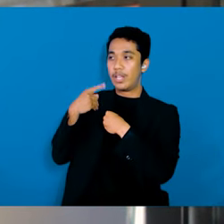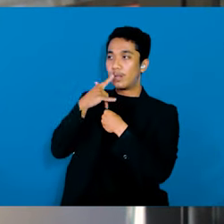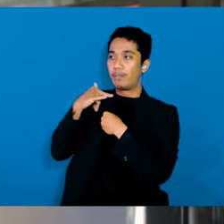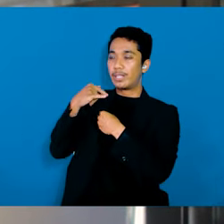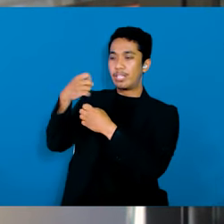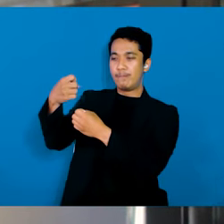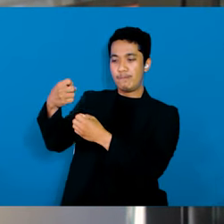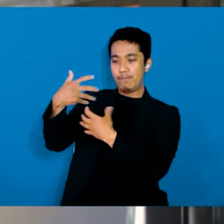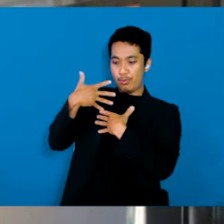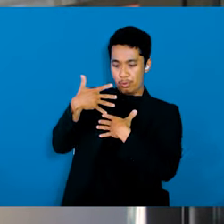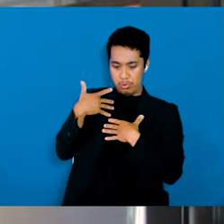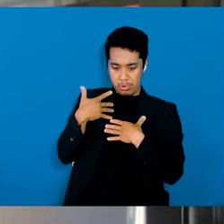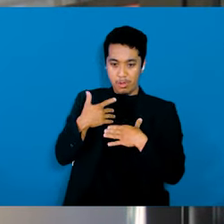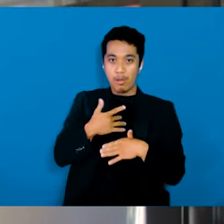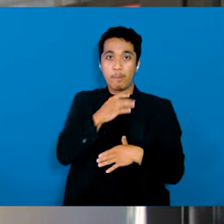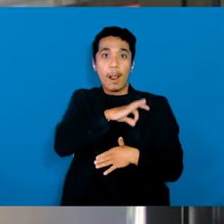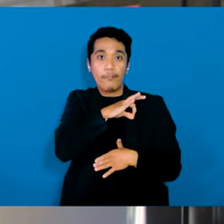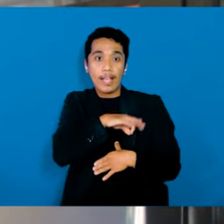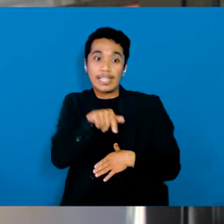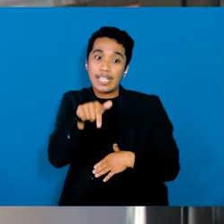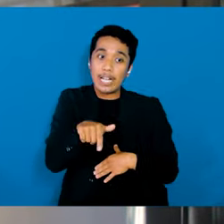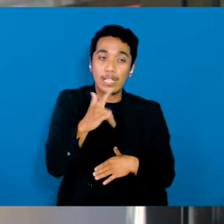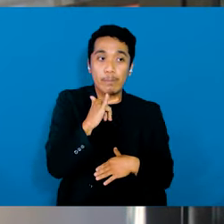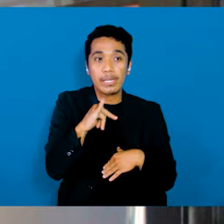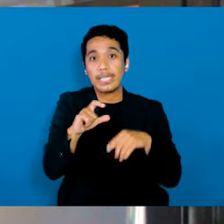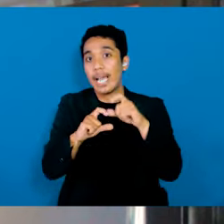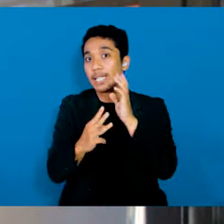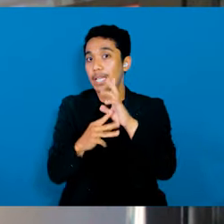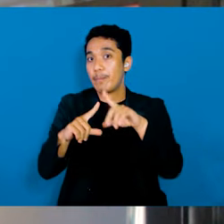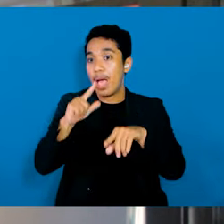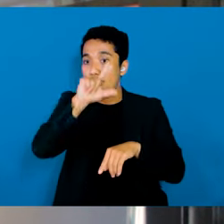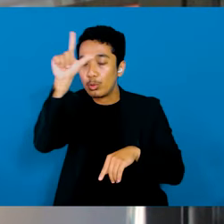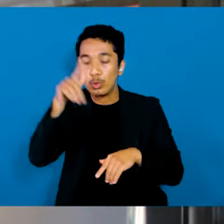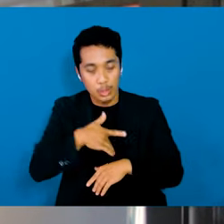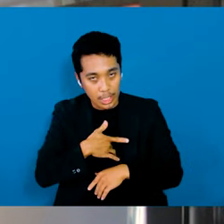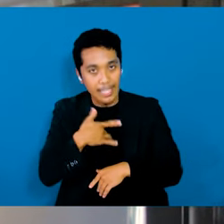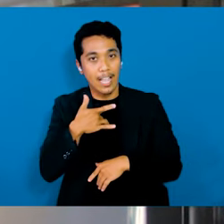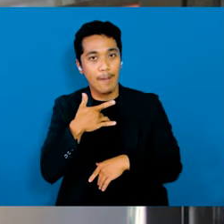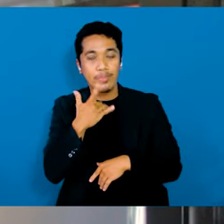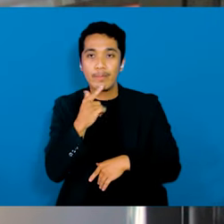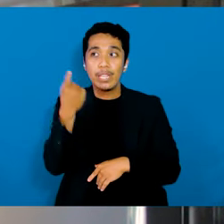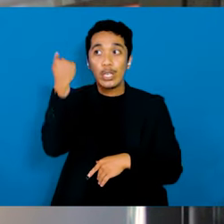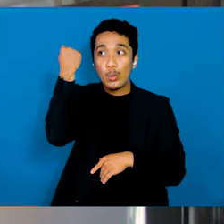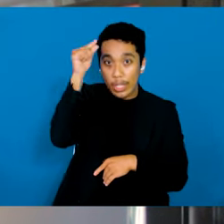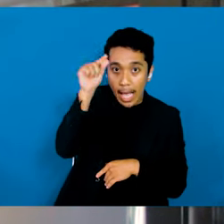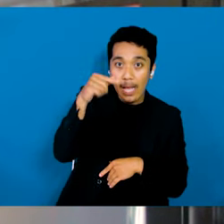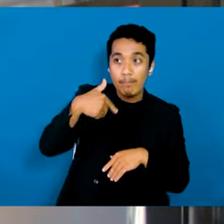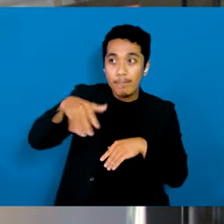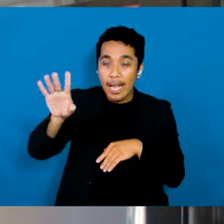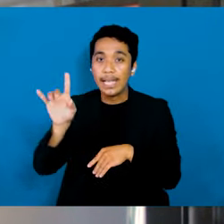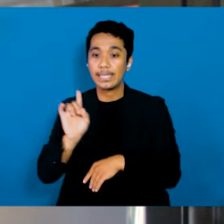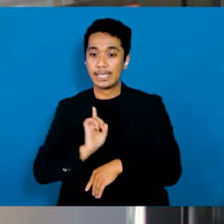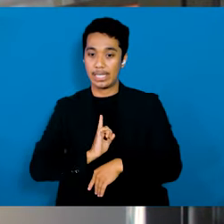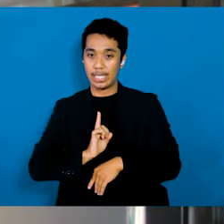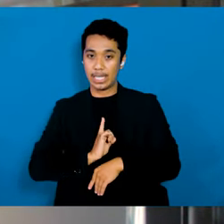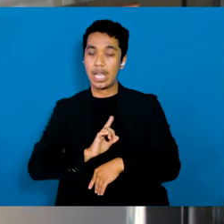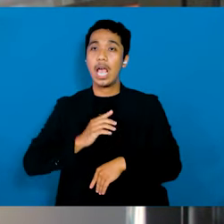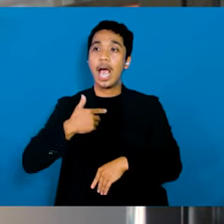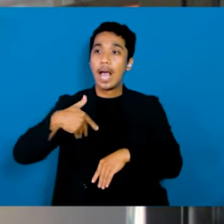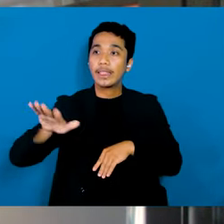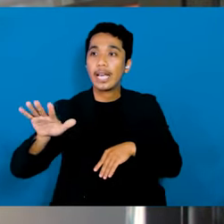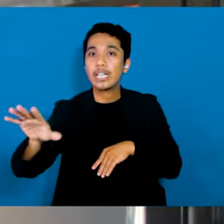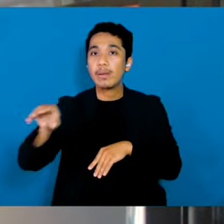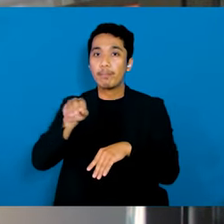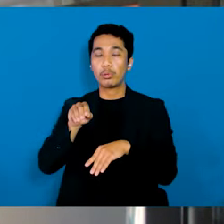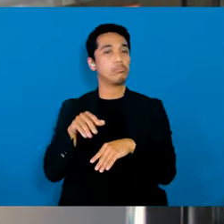hikmahnya di akhir-akhir ini setelah lulus SMA, terus kuliah harus mau berangkat sendiri, saya nggak mau diantar jemput